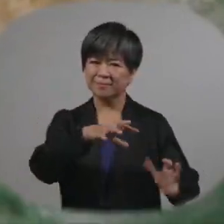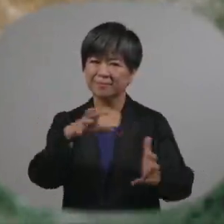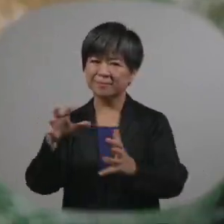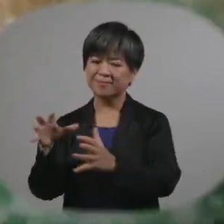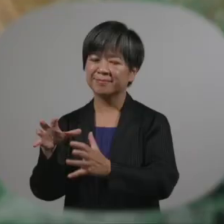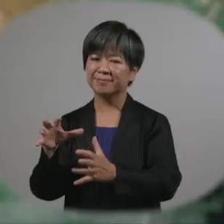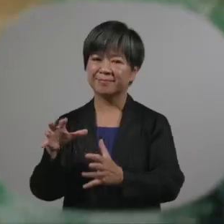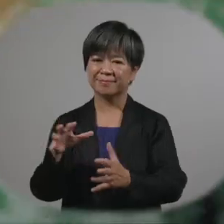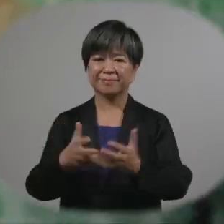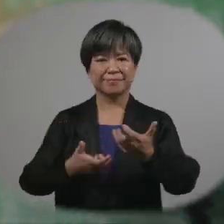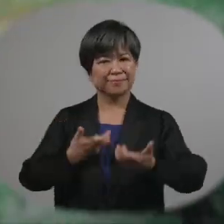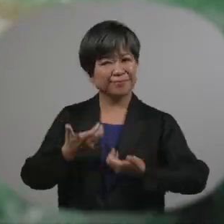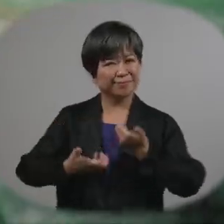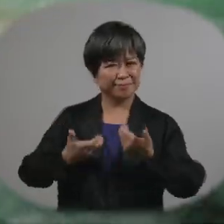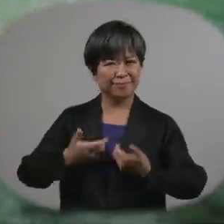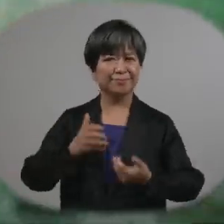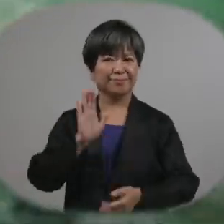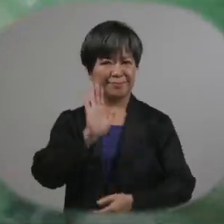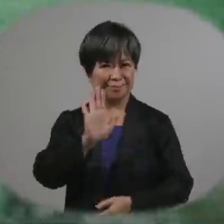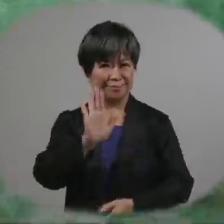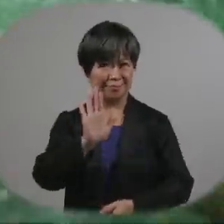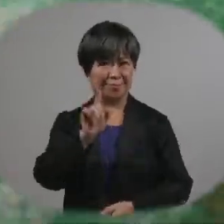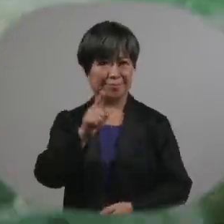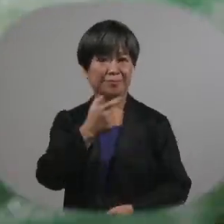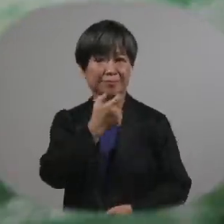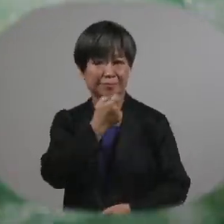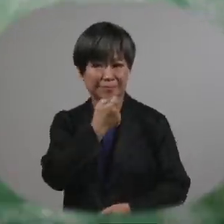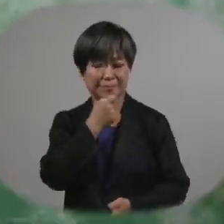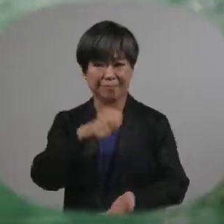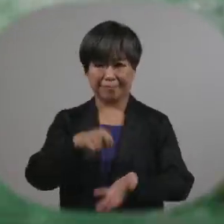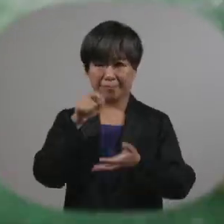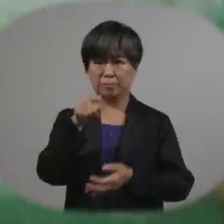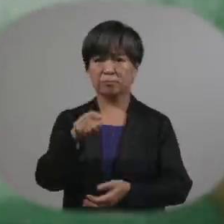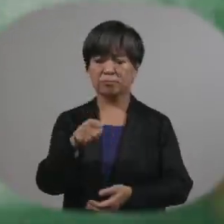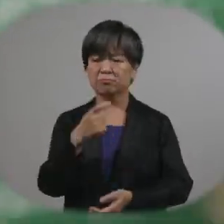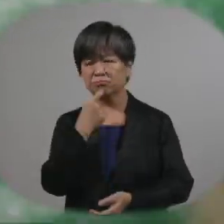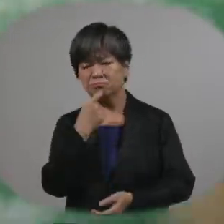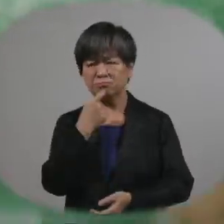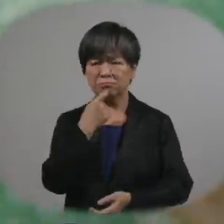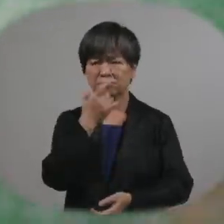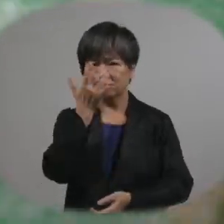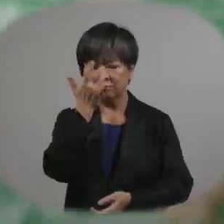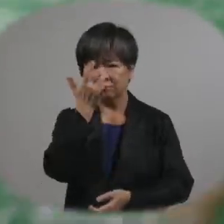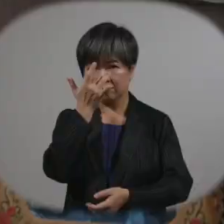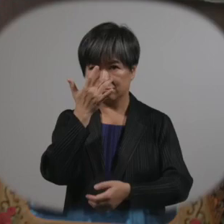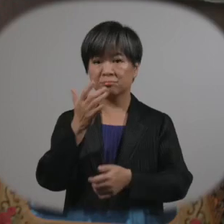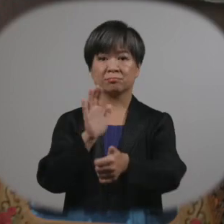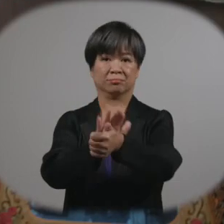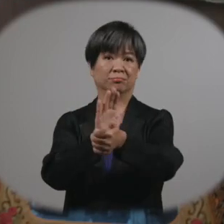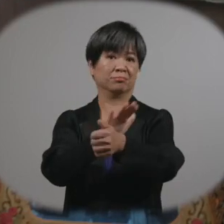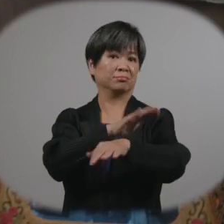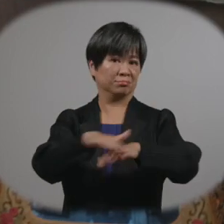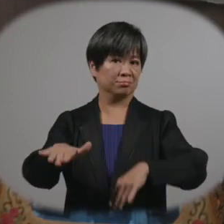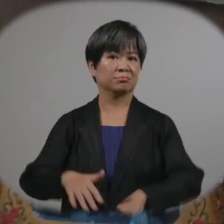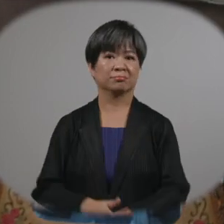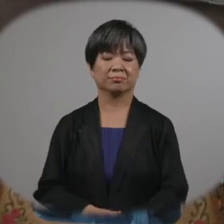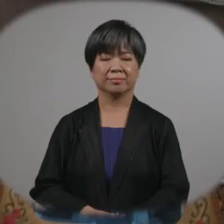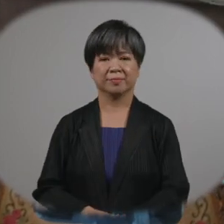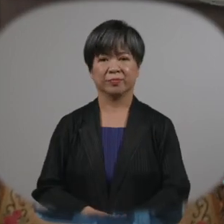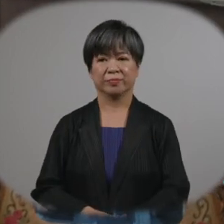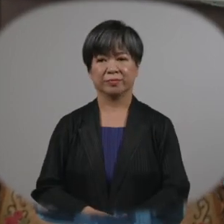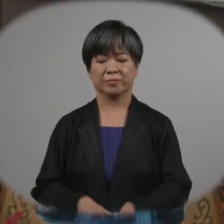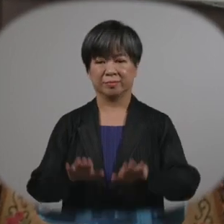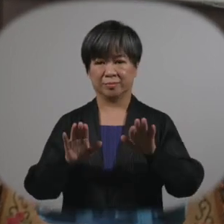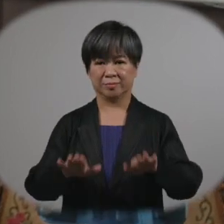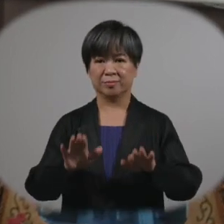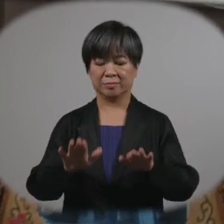是蛮温暖的，只要你愿意提出你的问题，其实大家都会去帮助你。那我觉得目